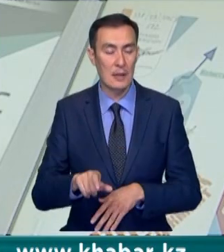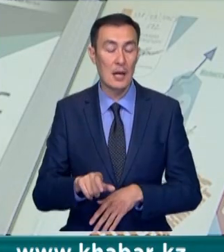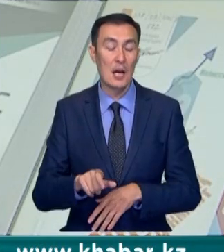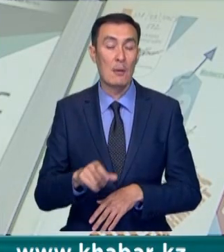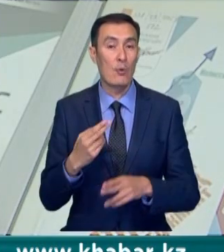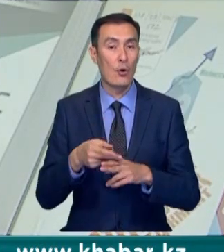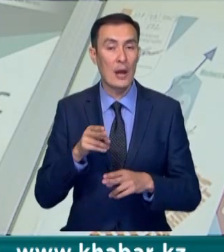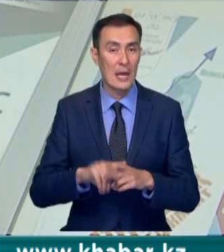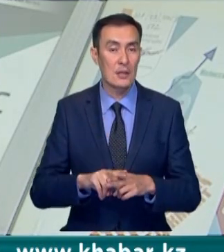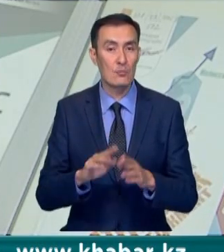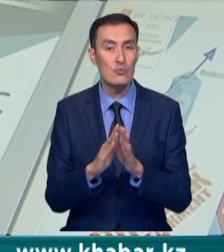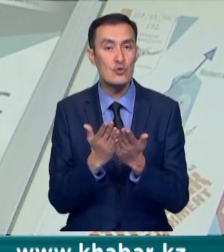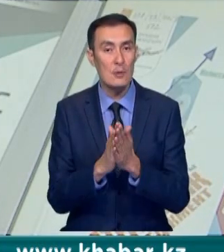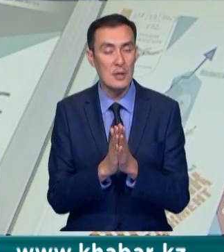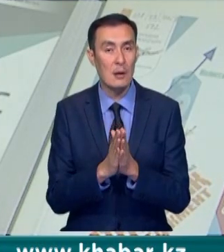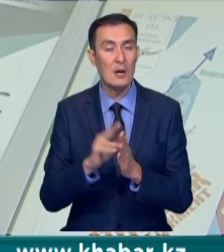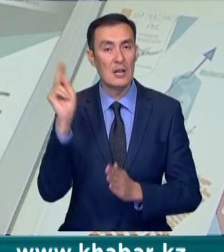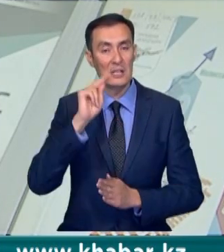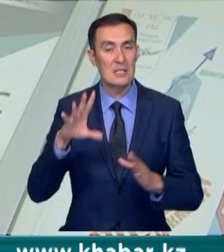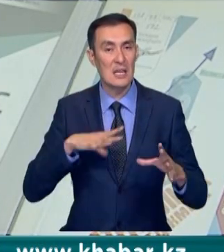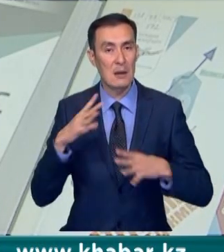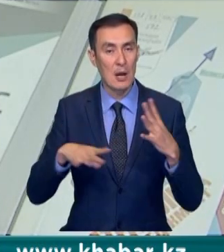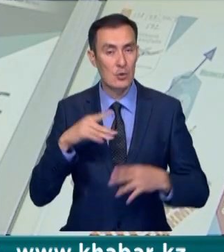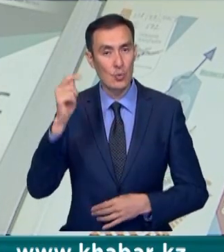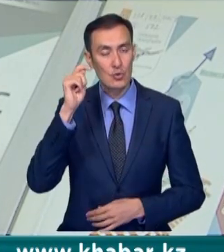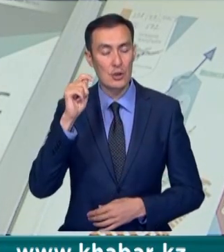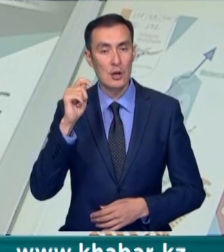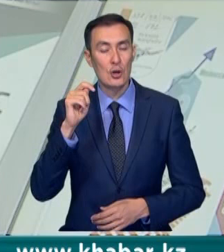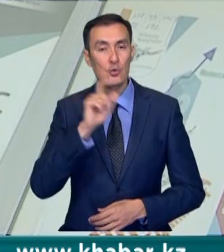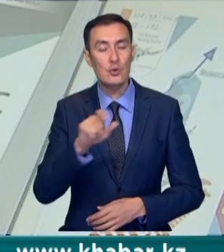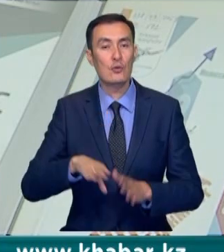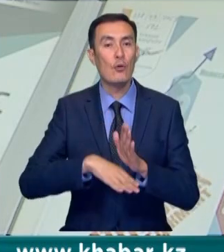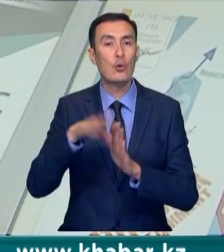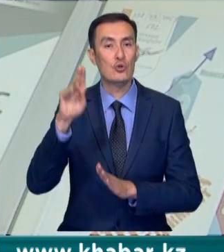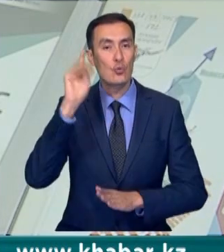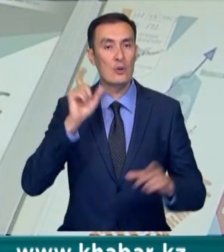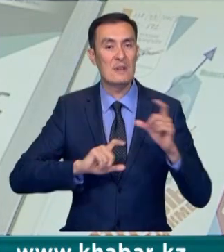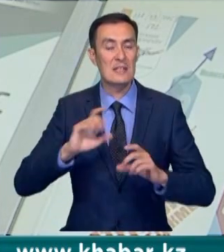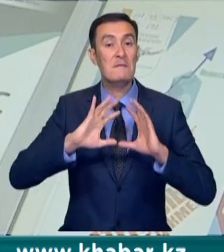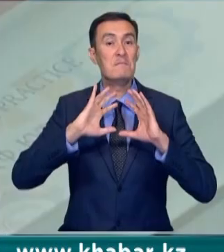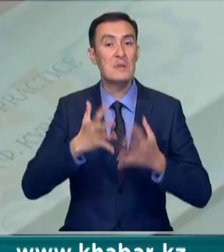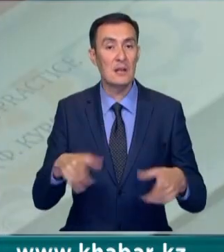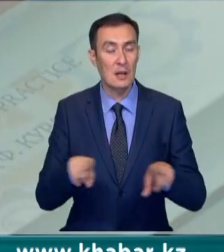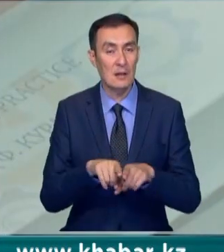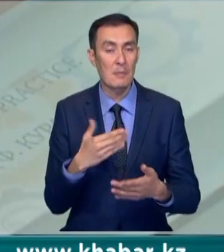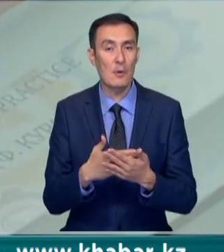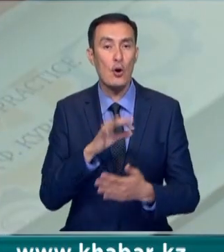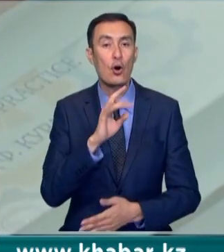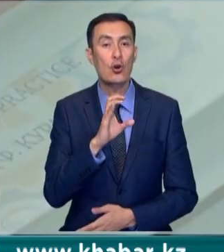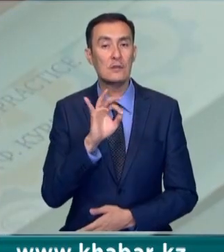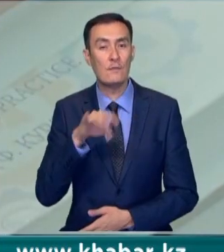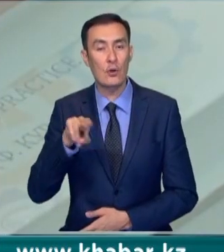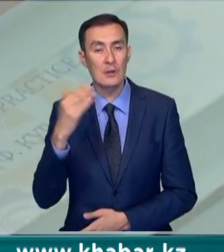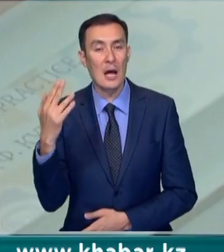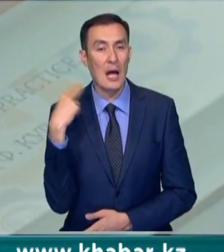по этим учебникам занимаются студенты лучших университетов мира, таких как Оксфорд,